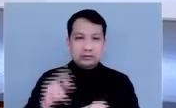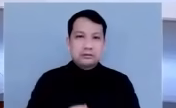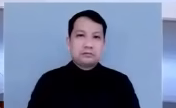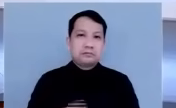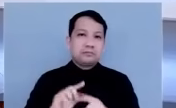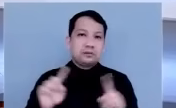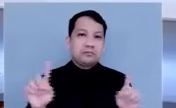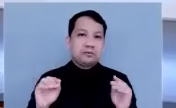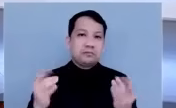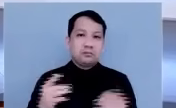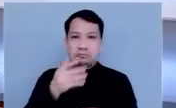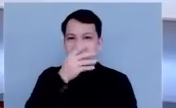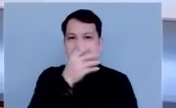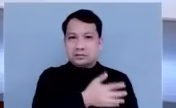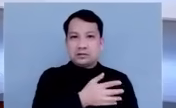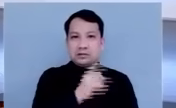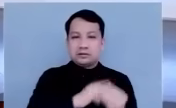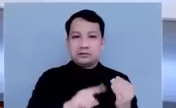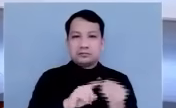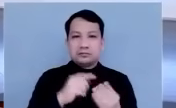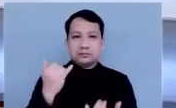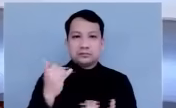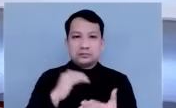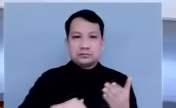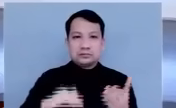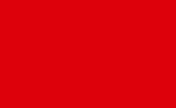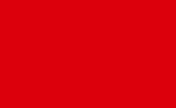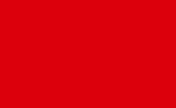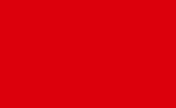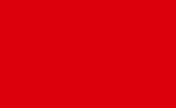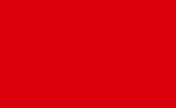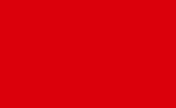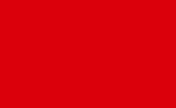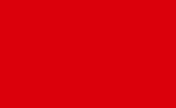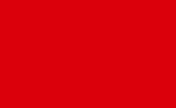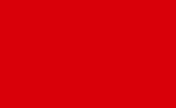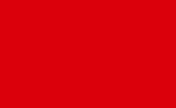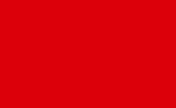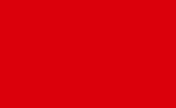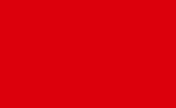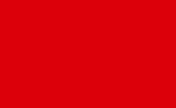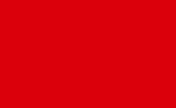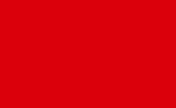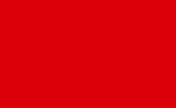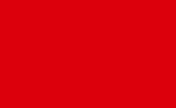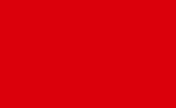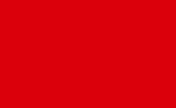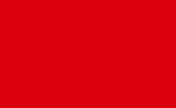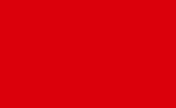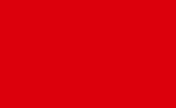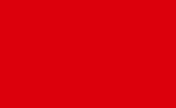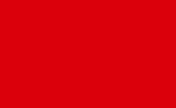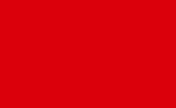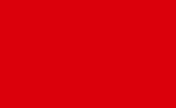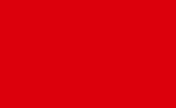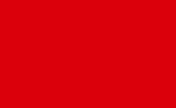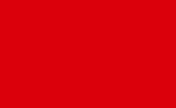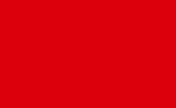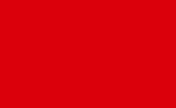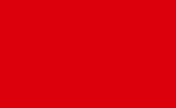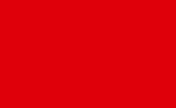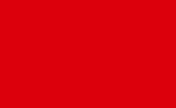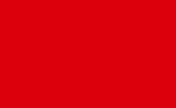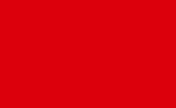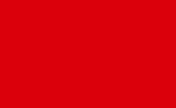walang pumansin maliban sa mga muli niyang naging kakampi. Mga kapatid, Ed Linggaw po, maging maalam at may pakialam sa